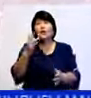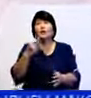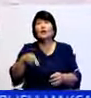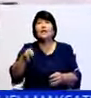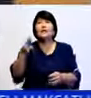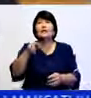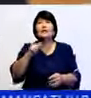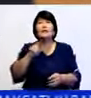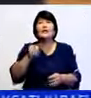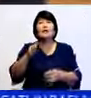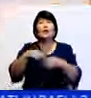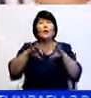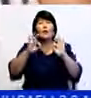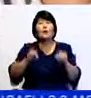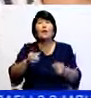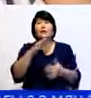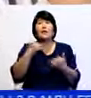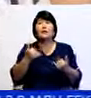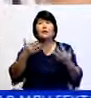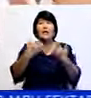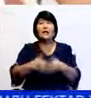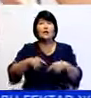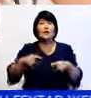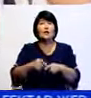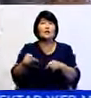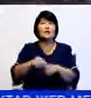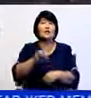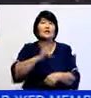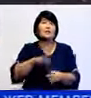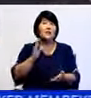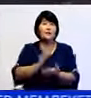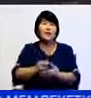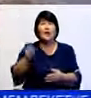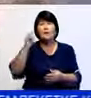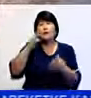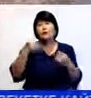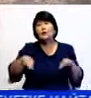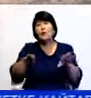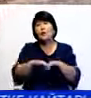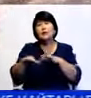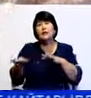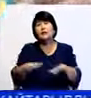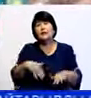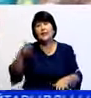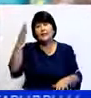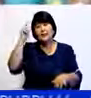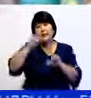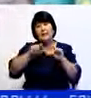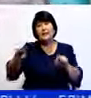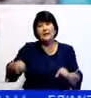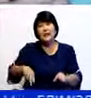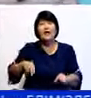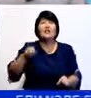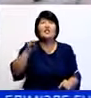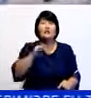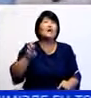дизайн, қолданбалы өнер бағытында заманауи технологияларды меңгеруге септігін тигізеді. Білім күніне орай өткен шарада зияткерлік мектеп директоры